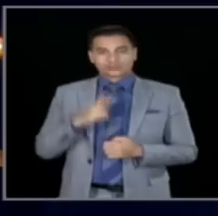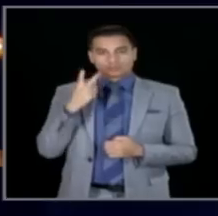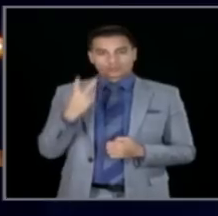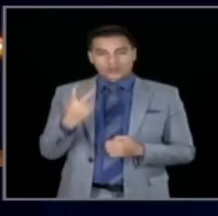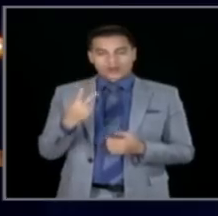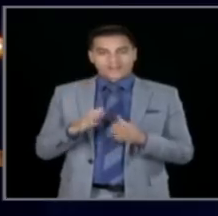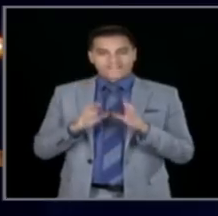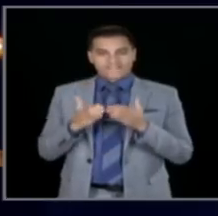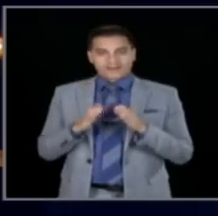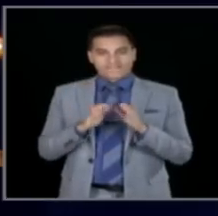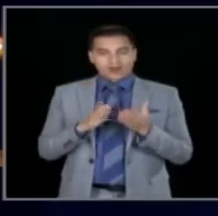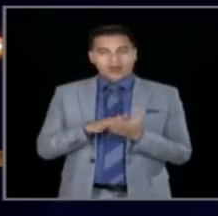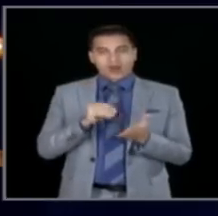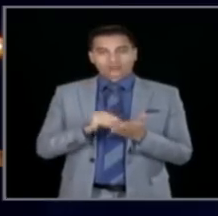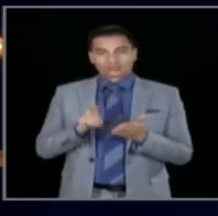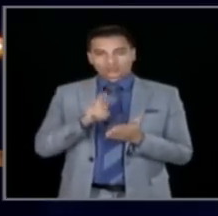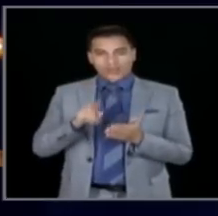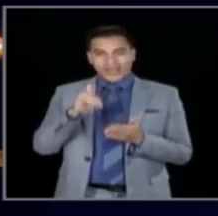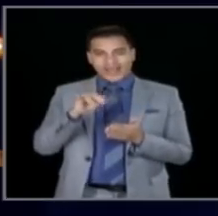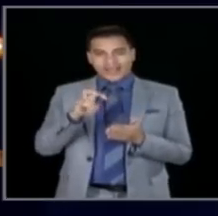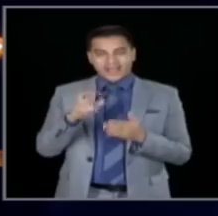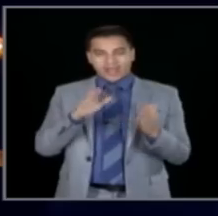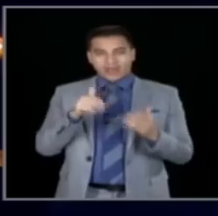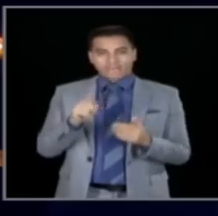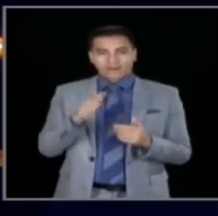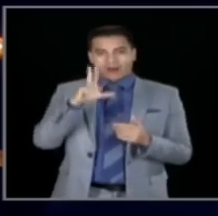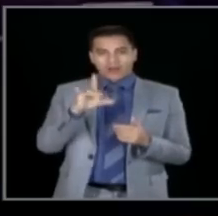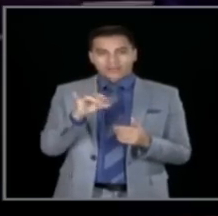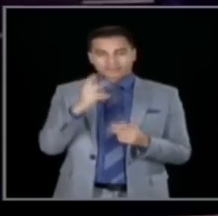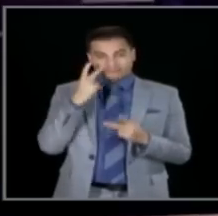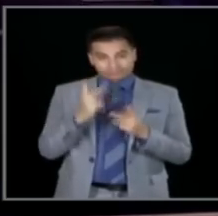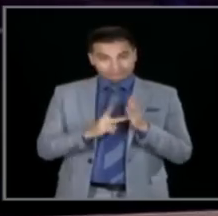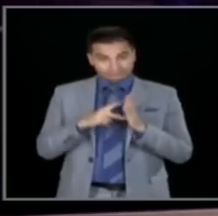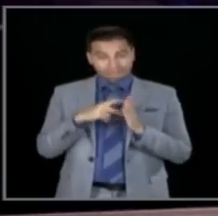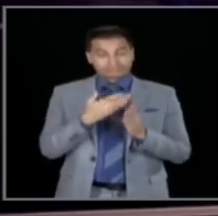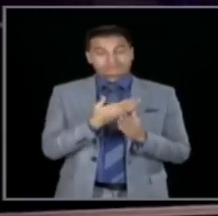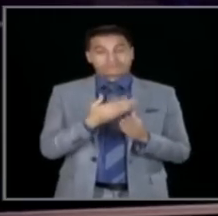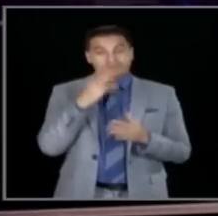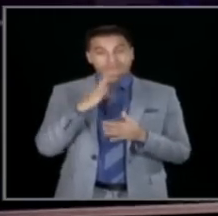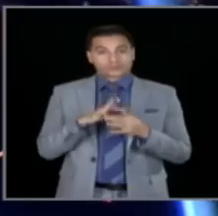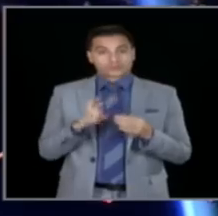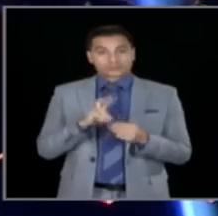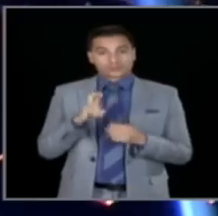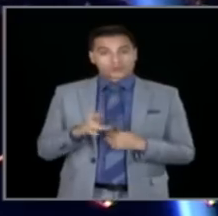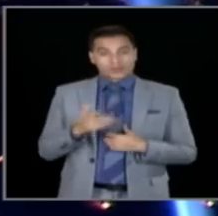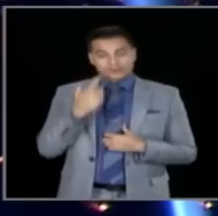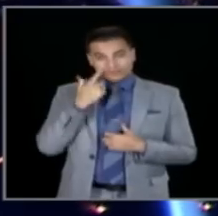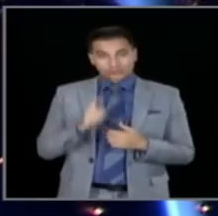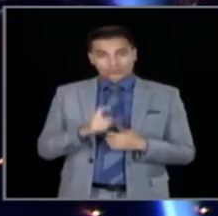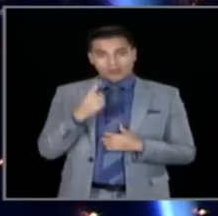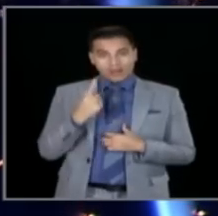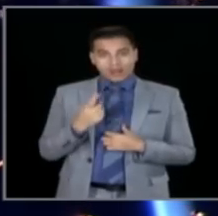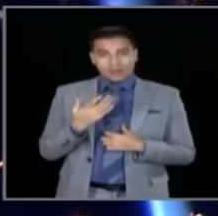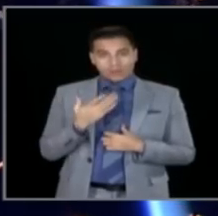سؤالين لكل فريق، وأول سؤال آية إبراهيم. اتفضلي آية. هنشوف آية إبراهيم والسؤال